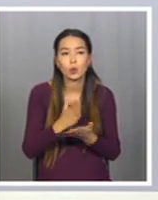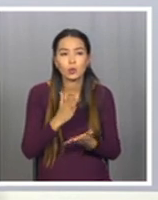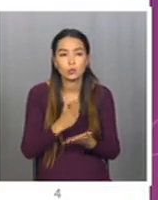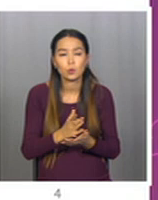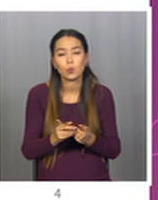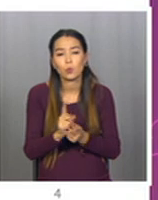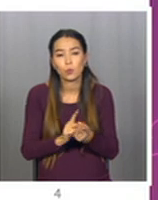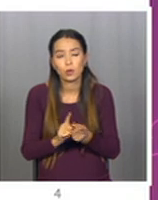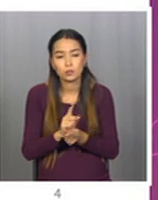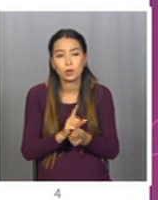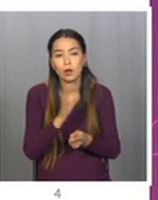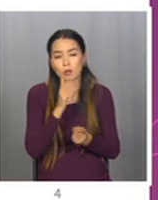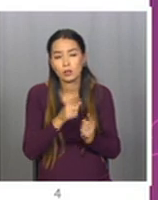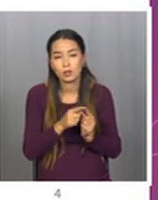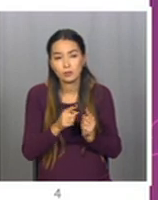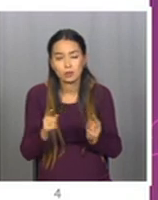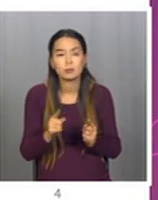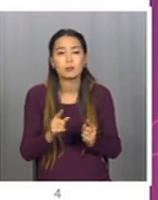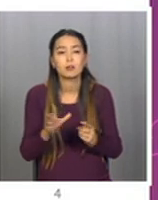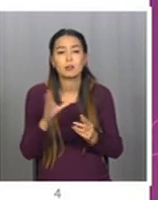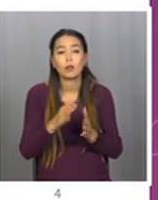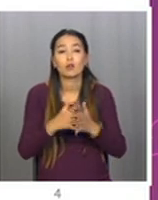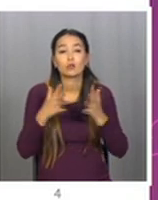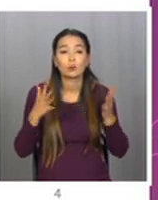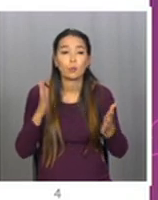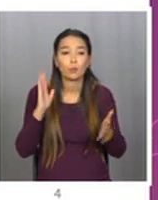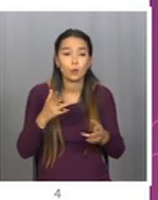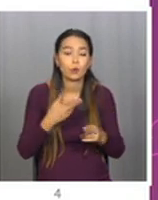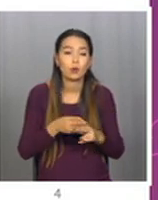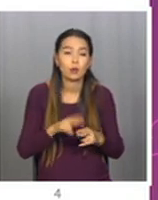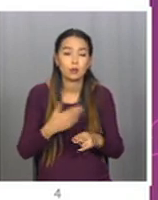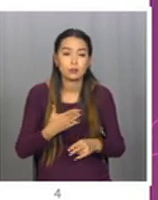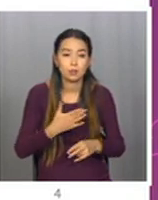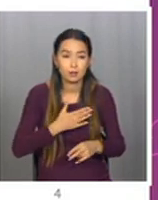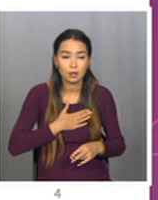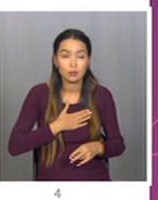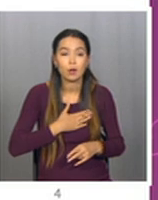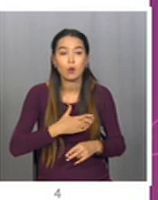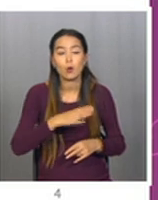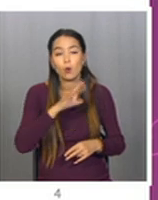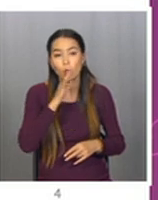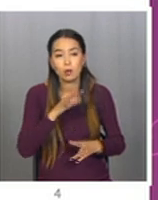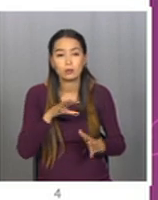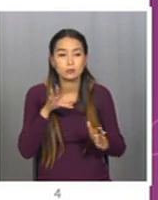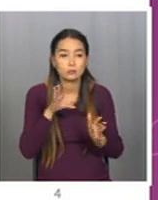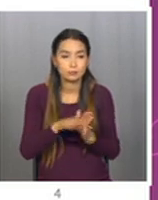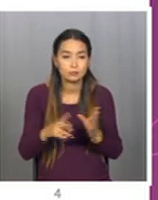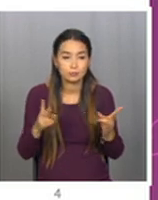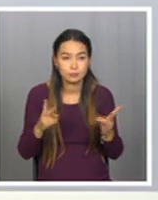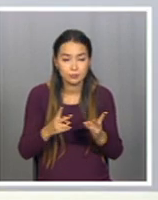өзгеру уақытынан әлде қайда үлкен болғандықтан бұл жерде бізде уақытты ескеруіміз керек болады.